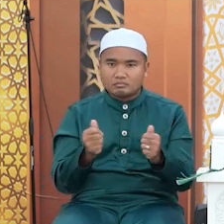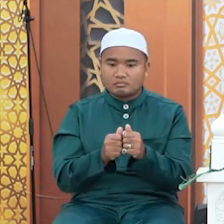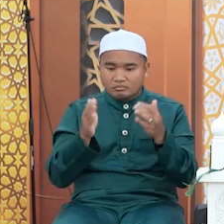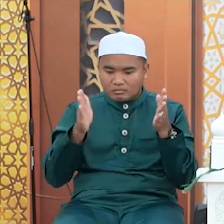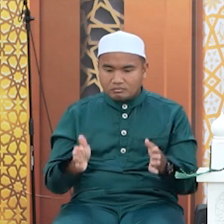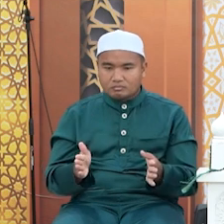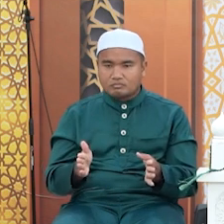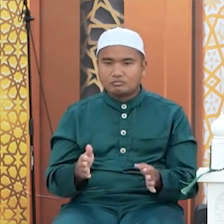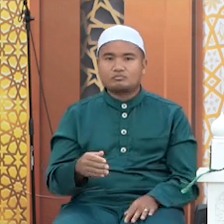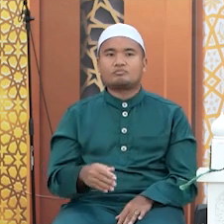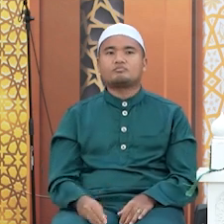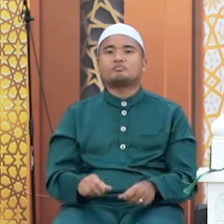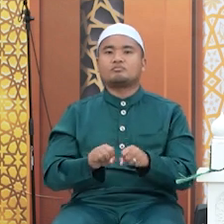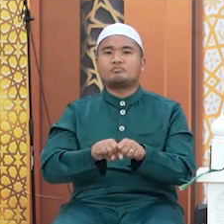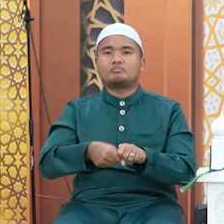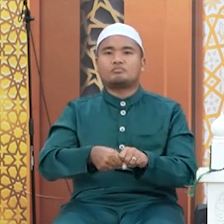kita.